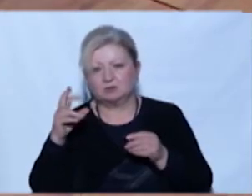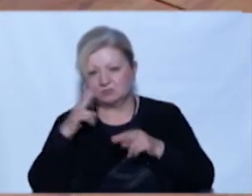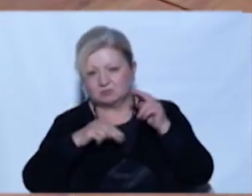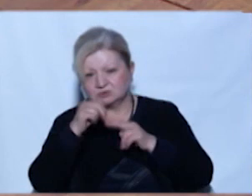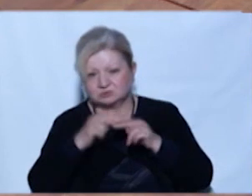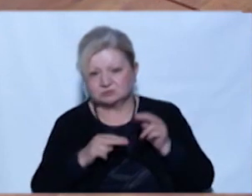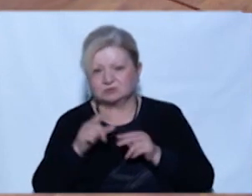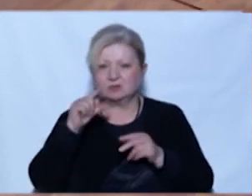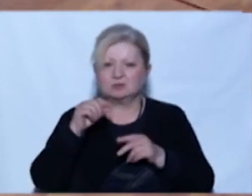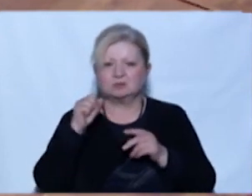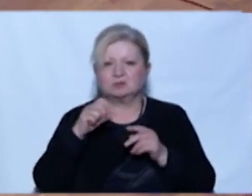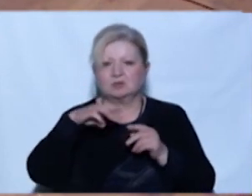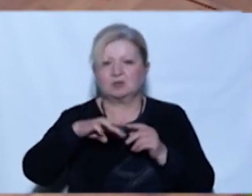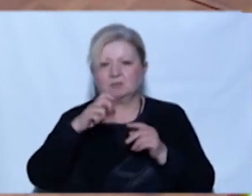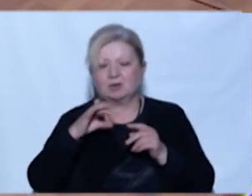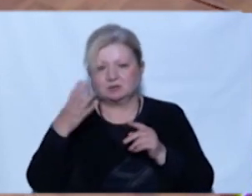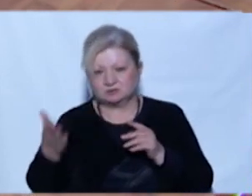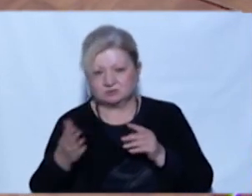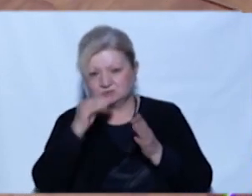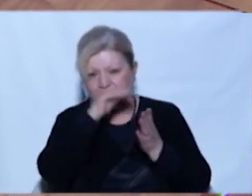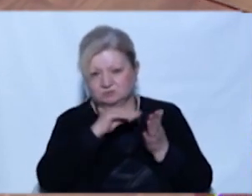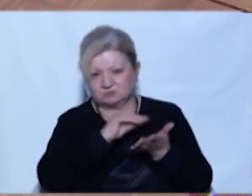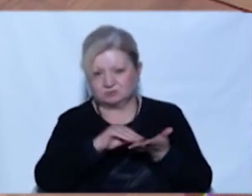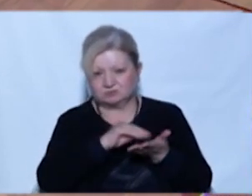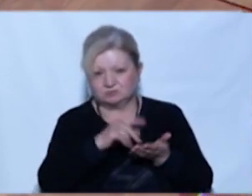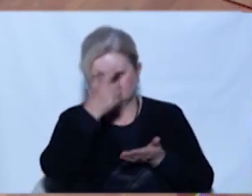უნდა, მაგრამ მეფე აფხაზთა რანთა გახდა და